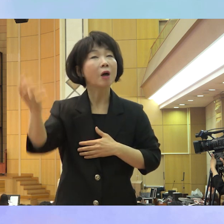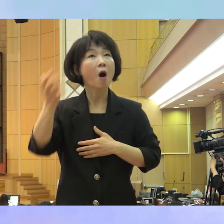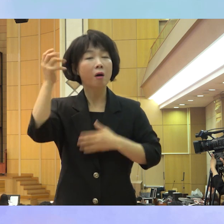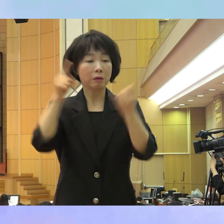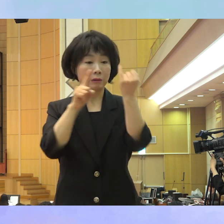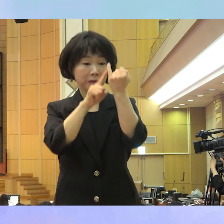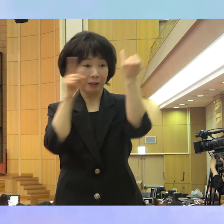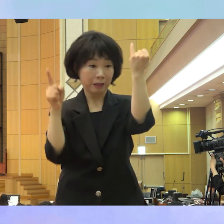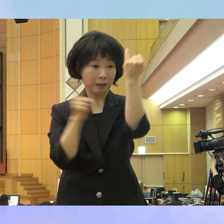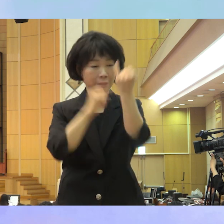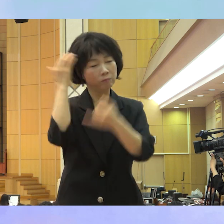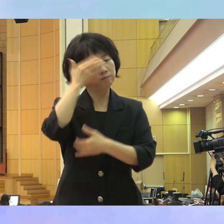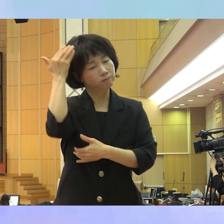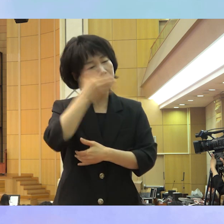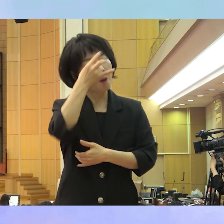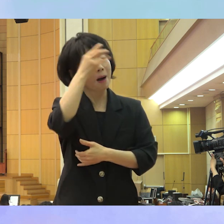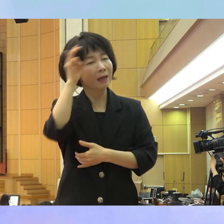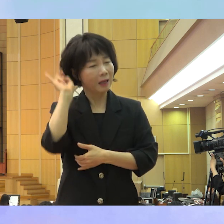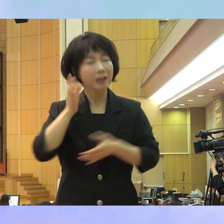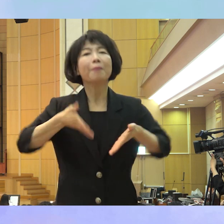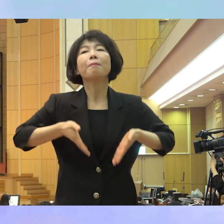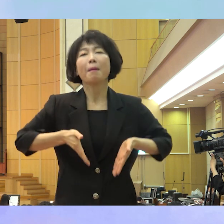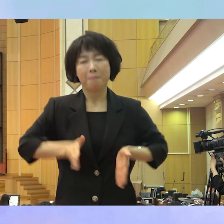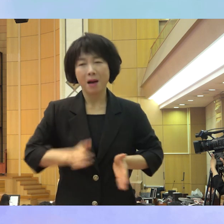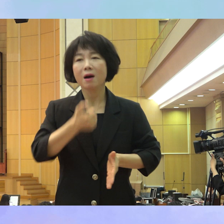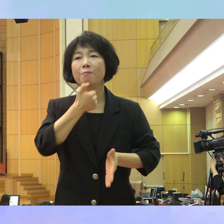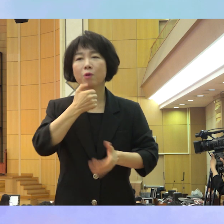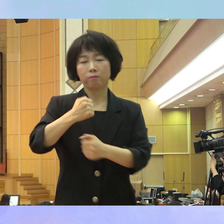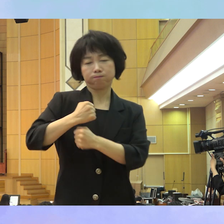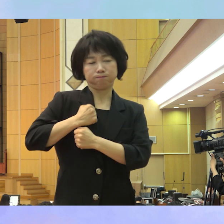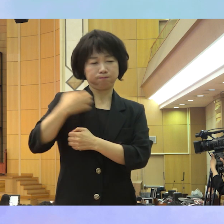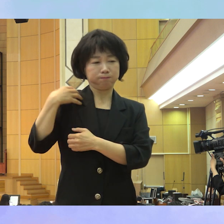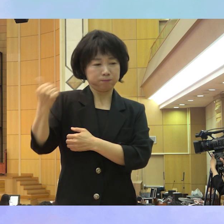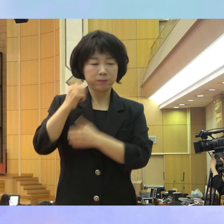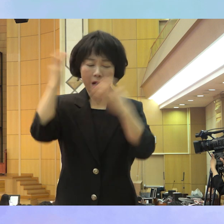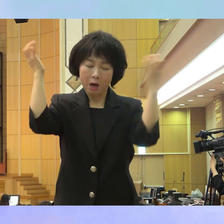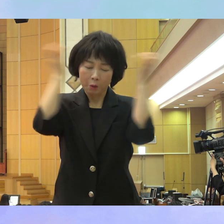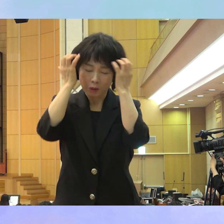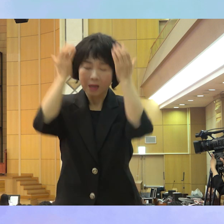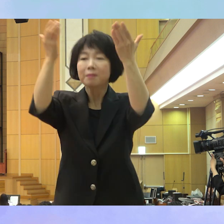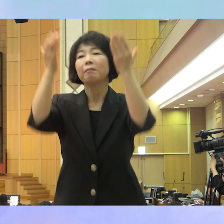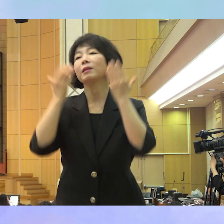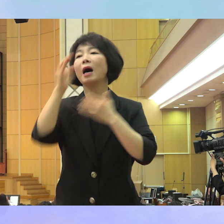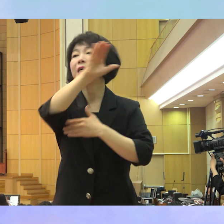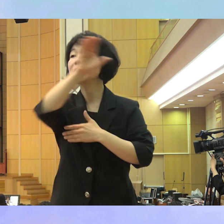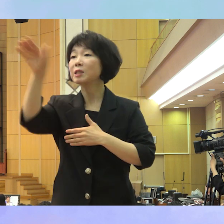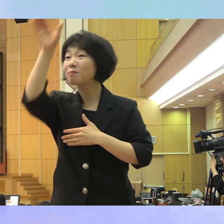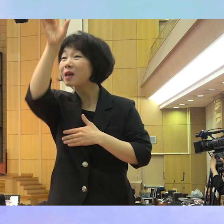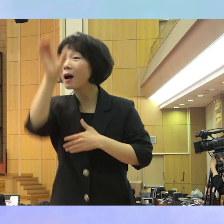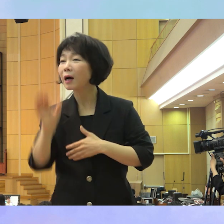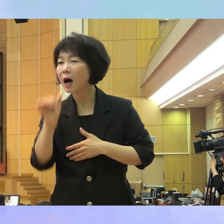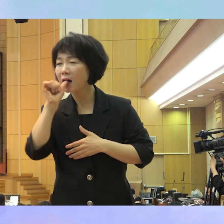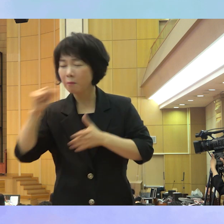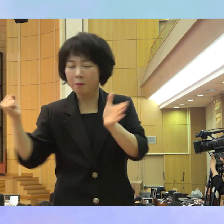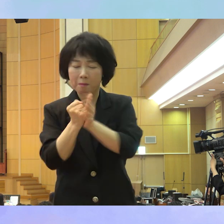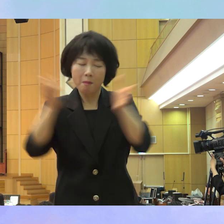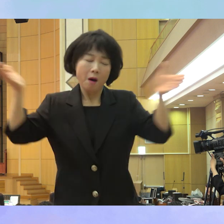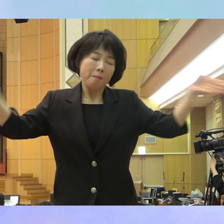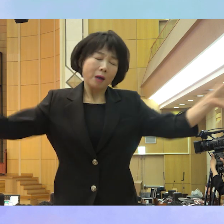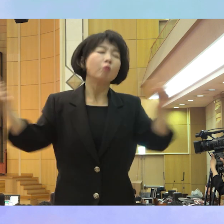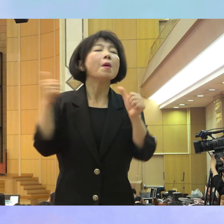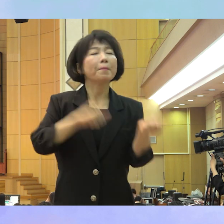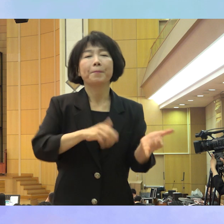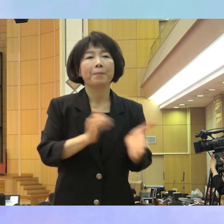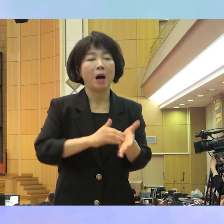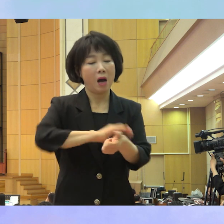잉태하사 동정녀 마리아에게 나시고 본디오 빌라도에게 고난을 받으사 십자가에 못 박혀